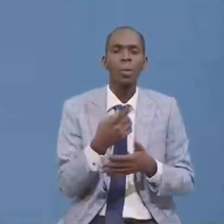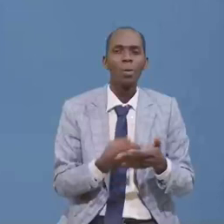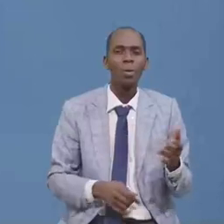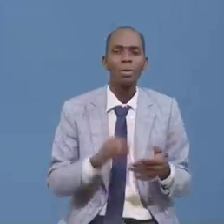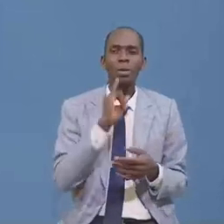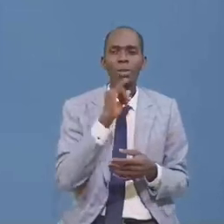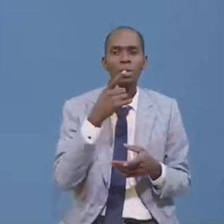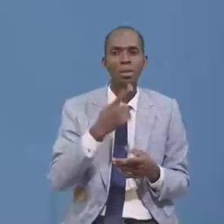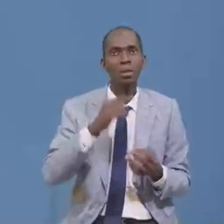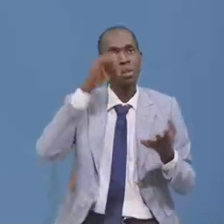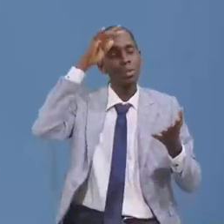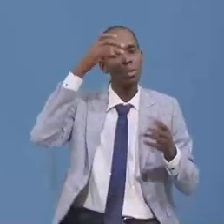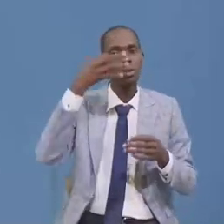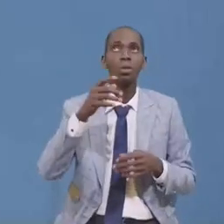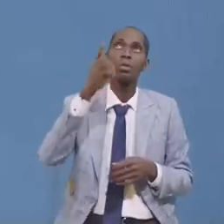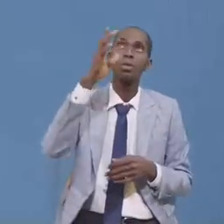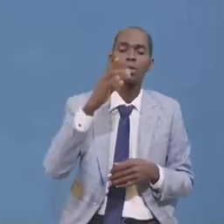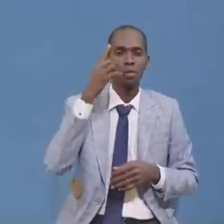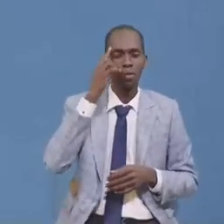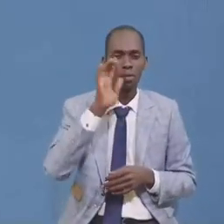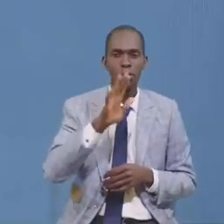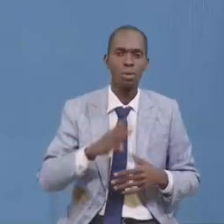Quelle est l'attente de Dieu pour ta vie?